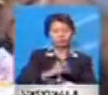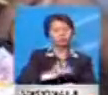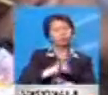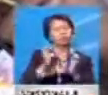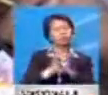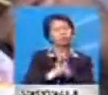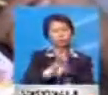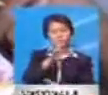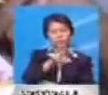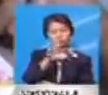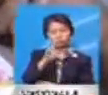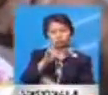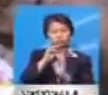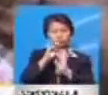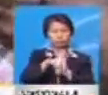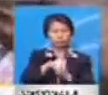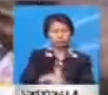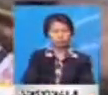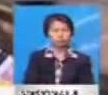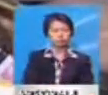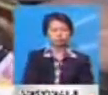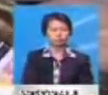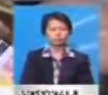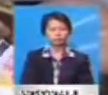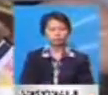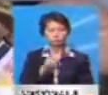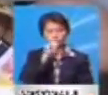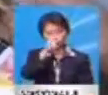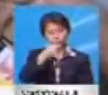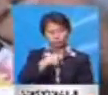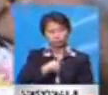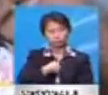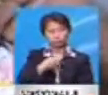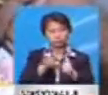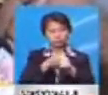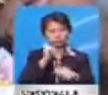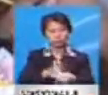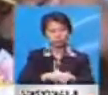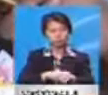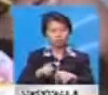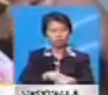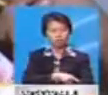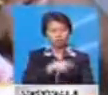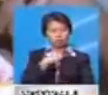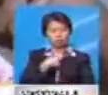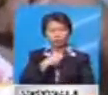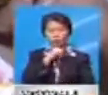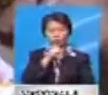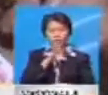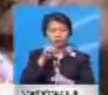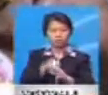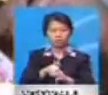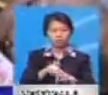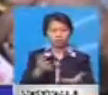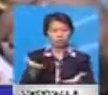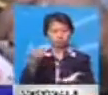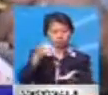keseluruhan 37 minit. Actually, to be honest, today is the first time in a long time that I've enjoyed getting back on court